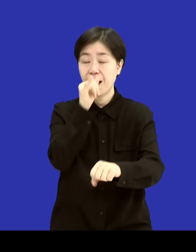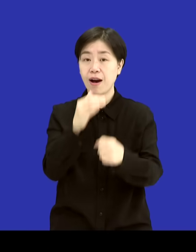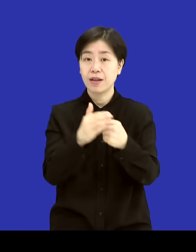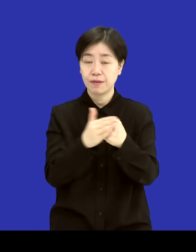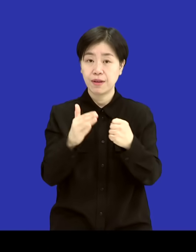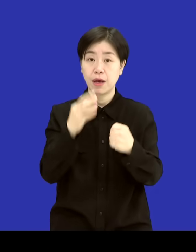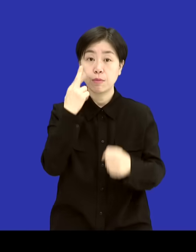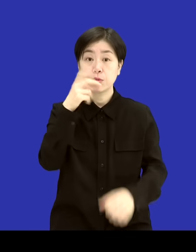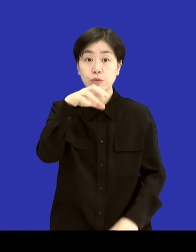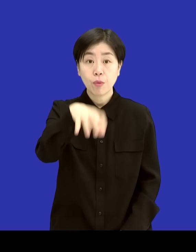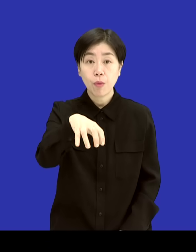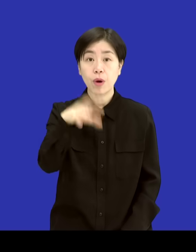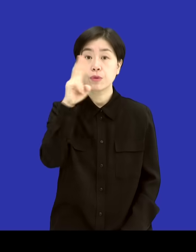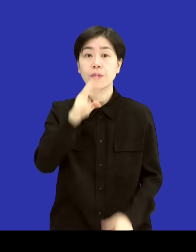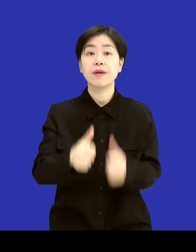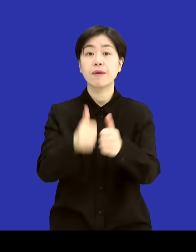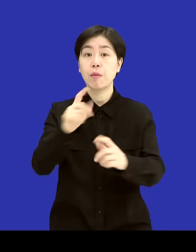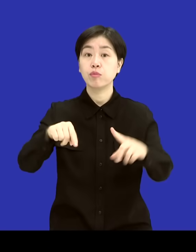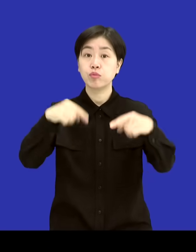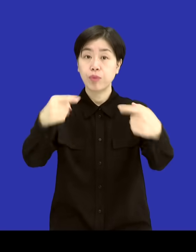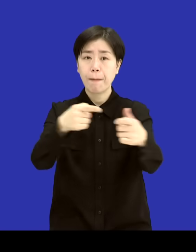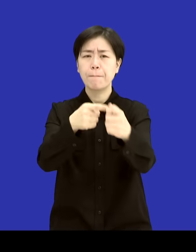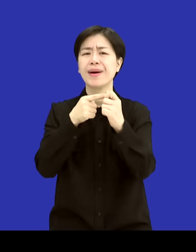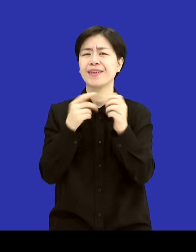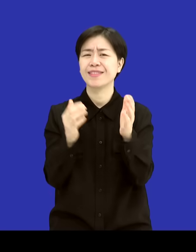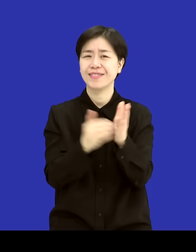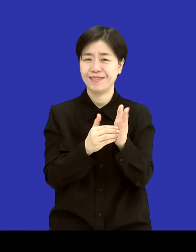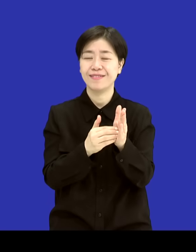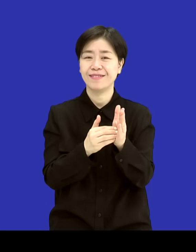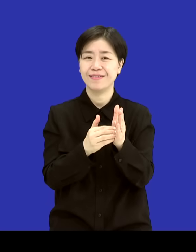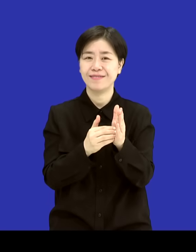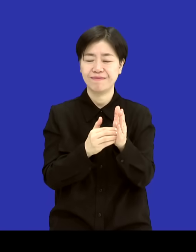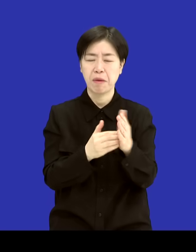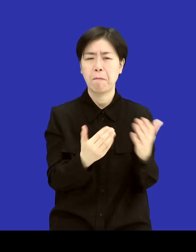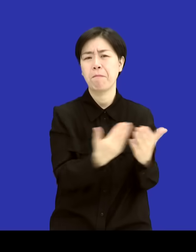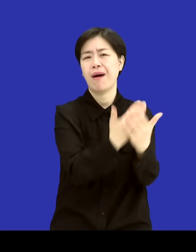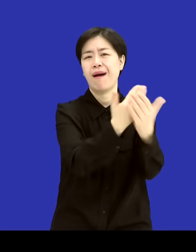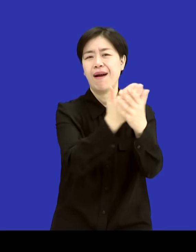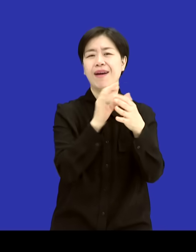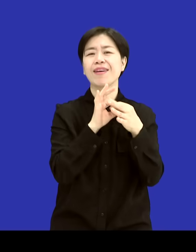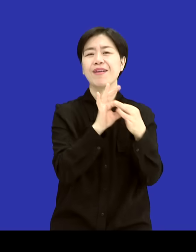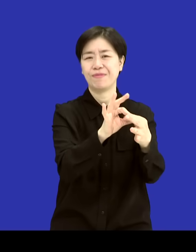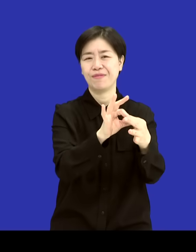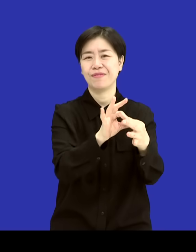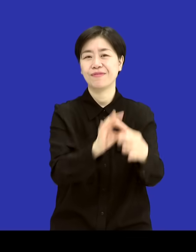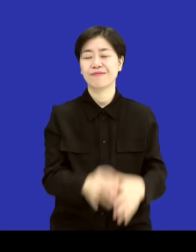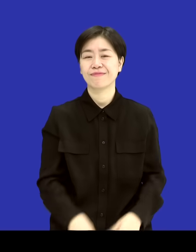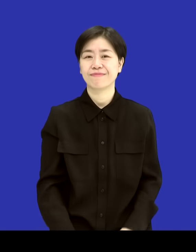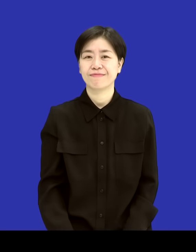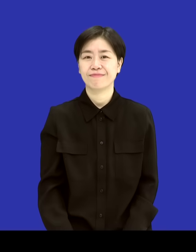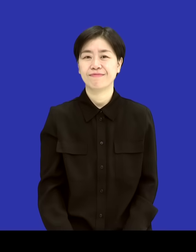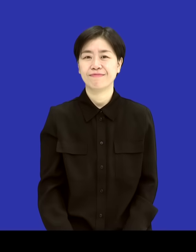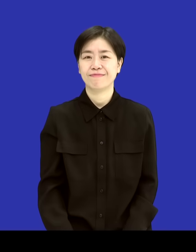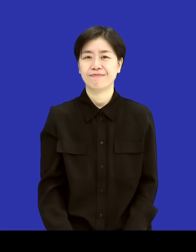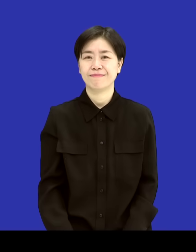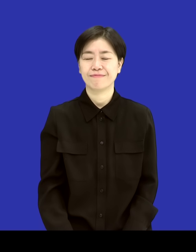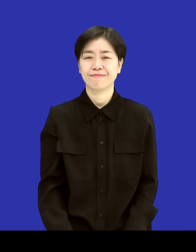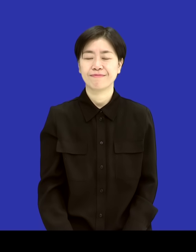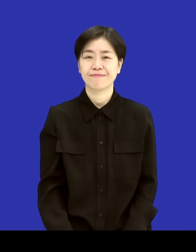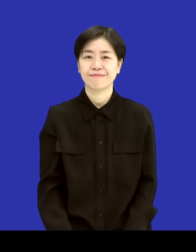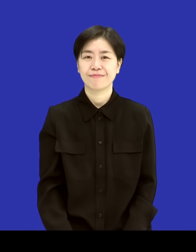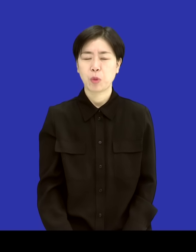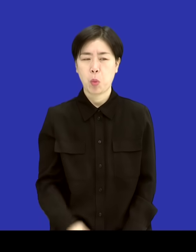동부에서 이제 합창대회에서 1등도 하고 그렇게 점점 저희들끼리 좀 뭔가 좀